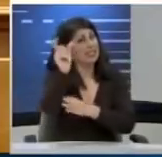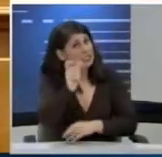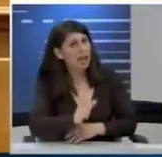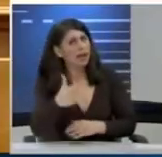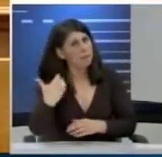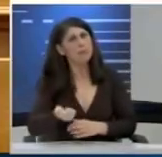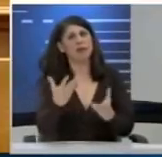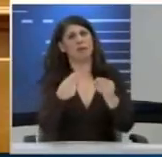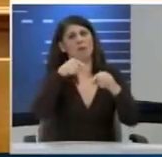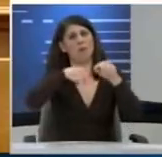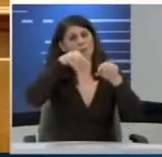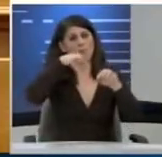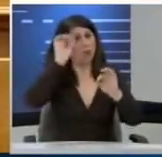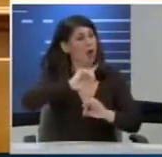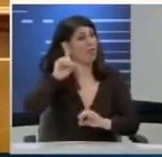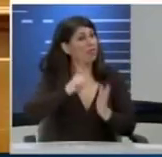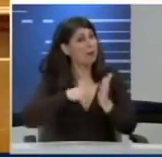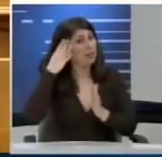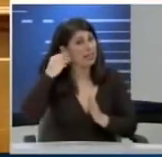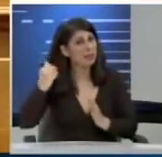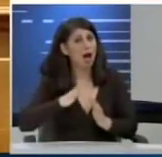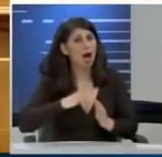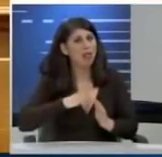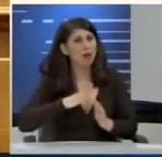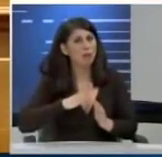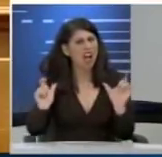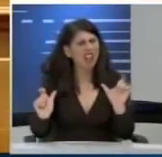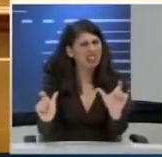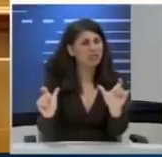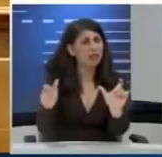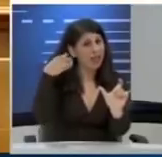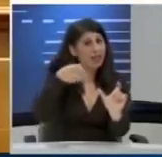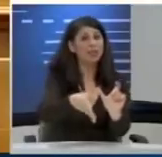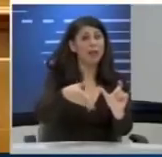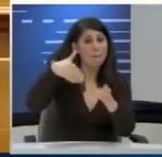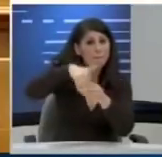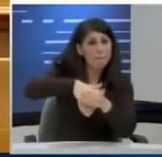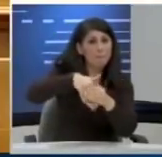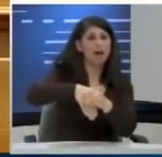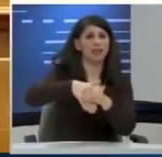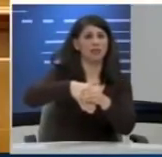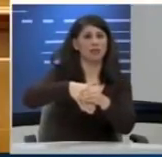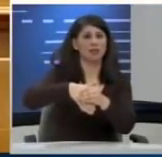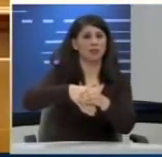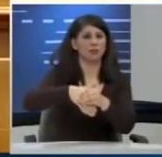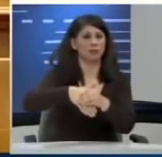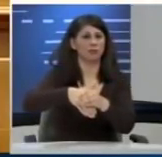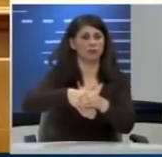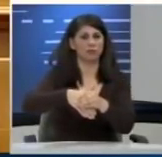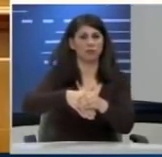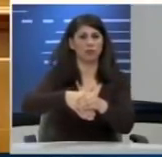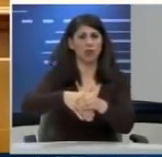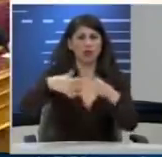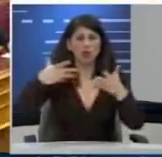Ιταλία. Γιατί δεν πρέπει να ξεχνάμε ότι οι άνθρωποι αντιστάθηκαν και εκεί, μέσα στην ίδια την κοιλιά του